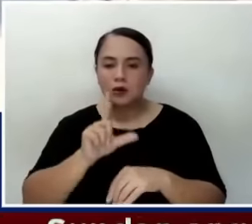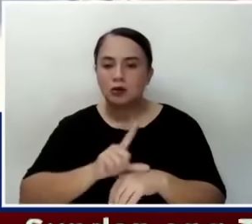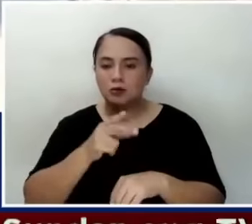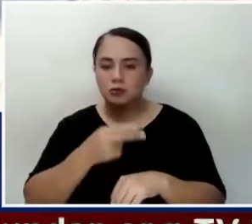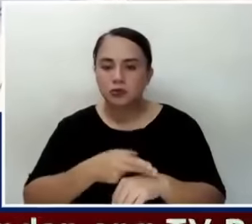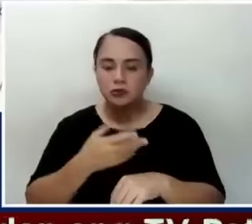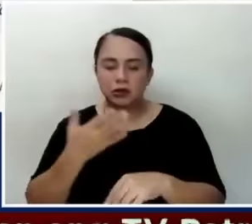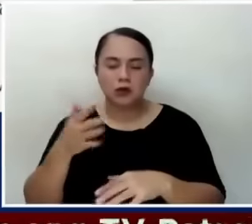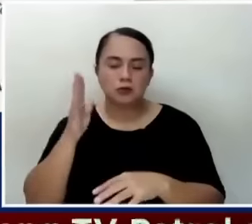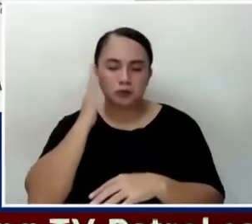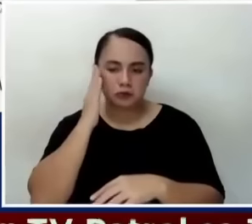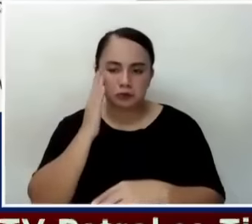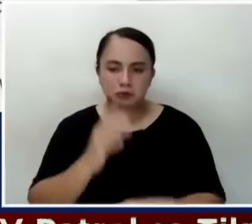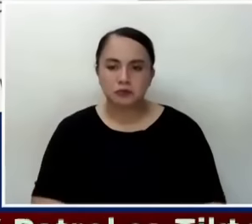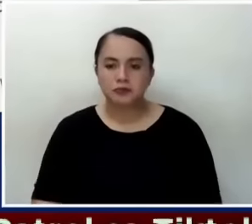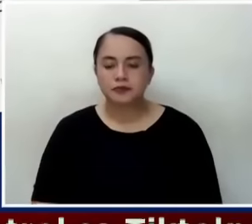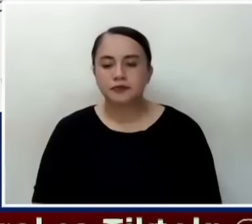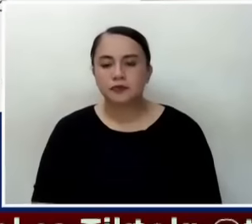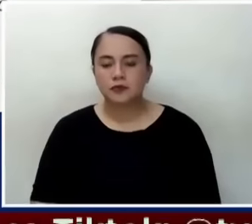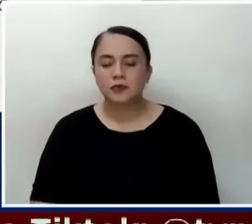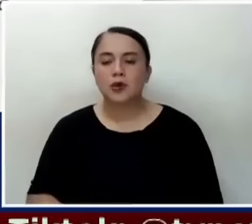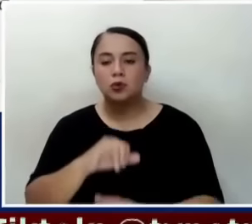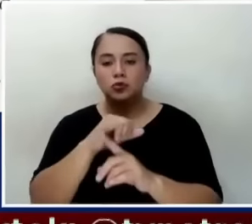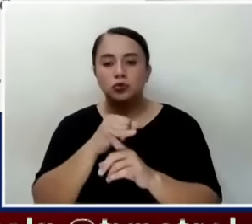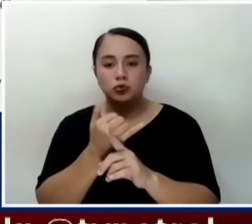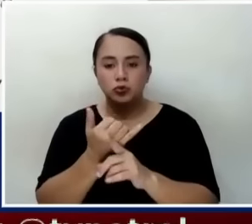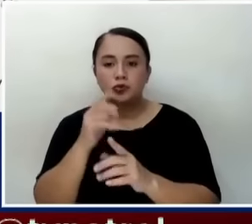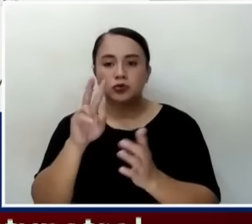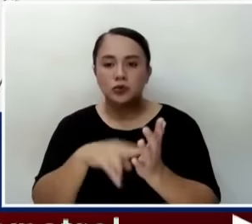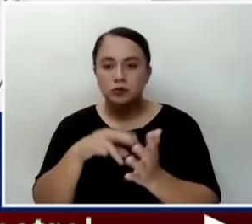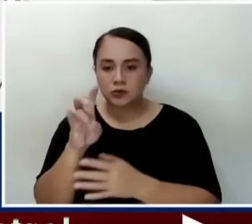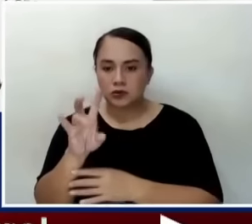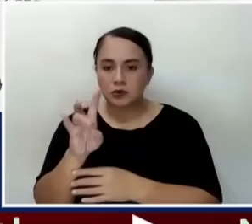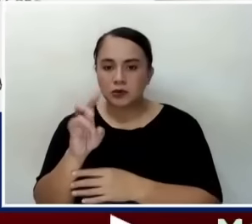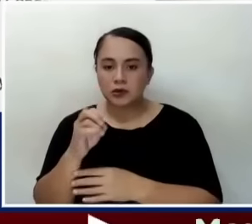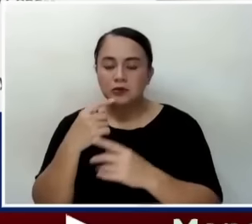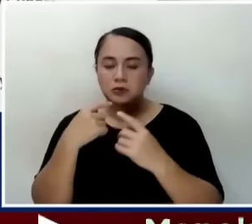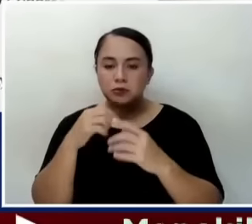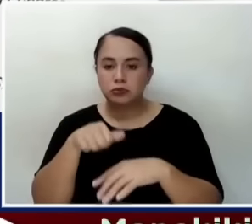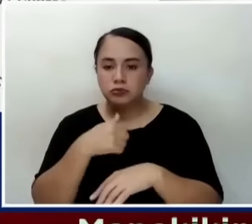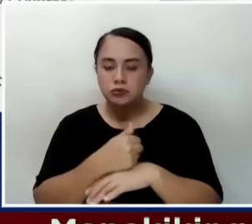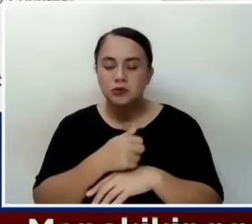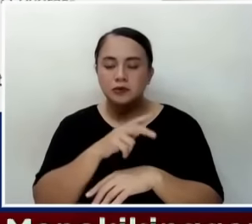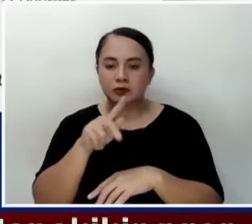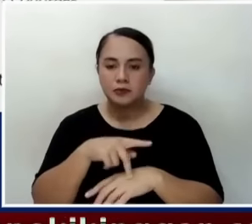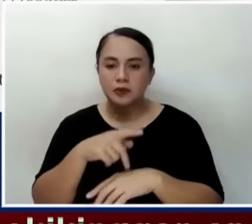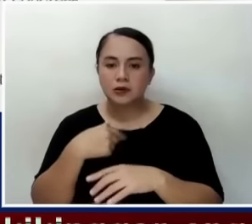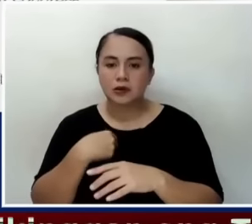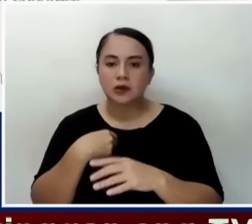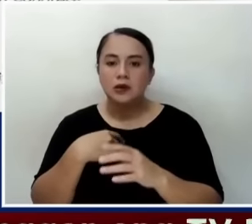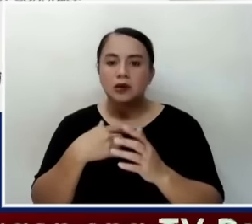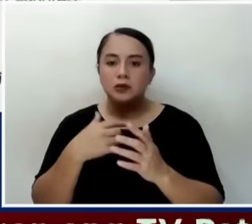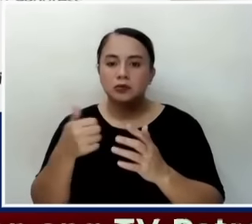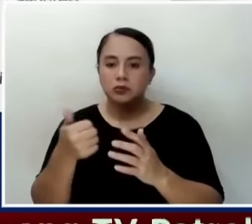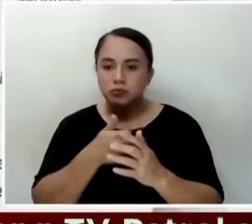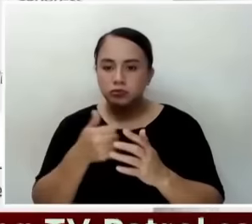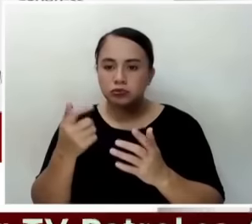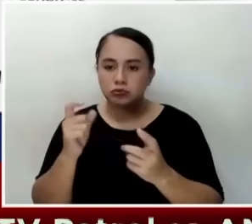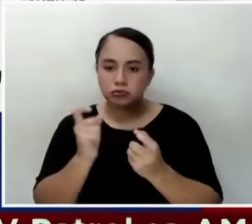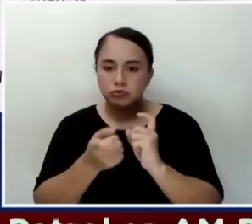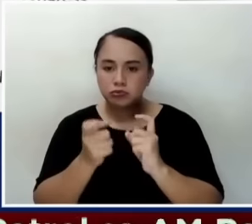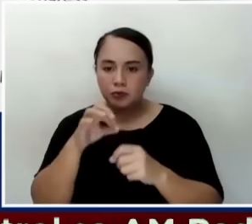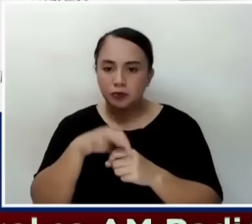nila. Hunyo taong 2017 pa, nang ilunsad ng pamahalaan ng NUI Public Utility Vehicle Modernization Program